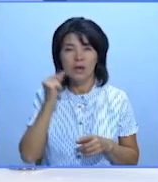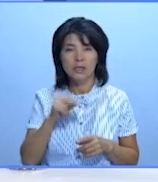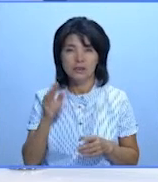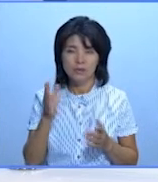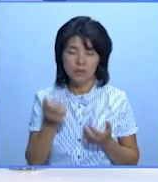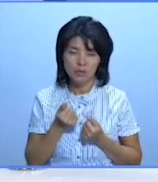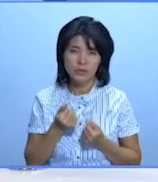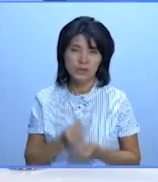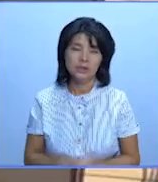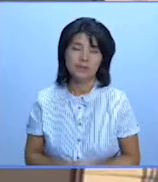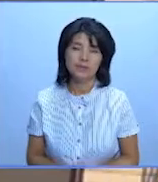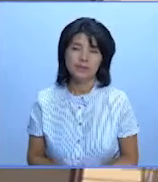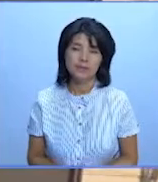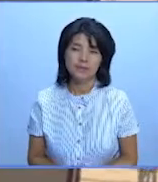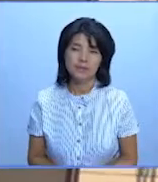сөзсіз.